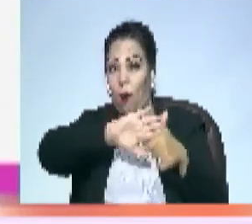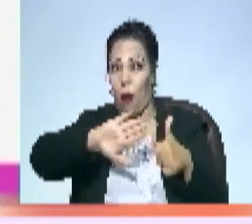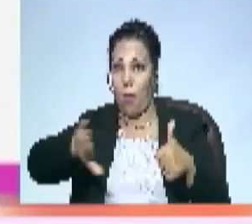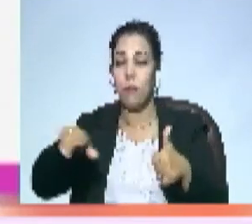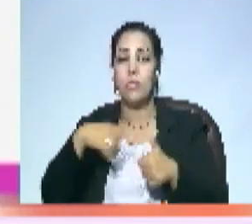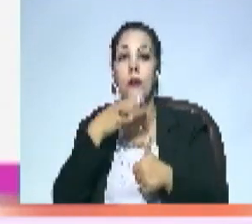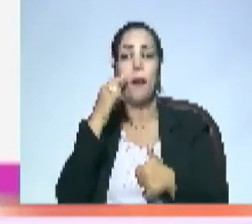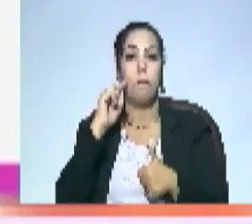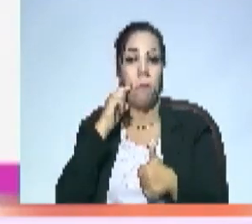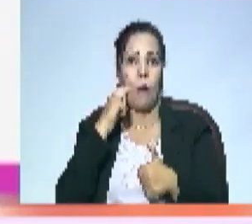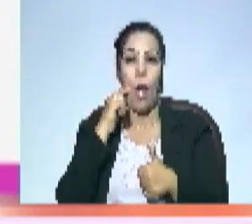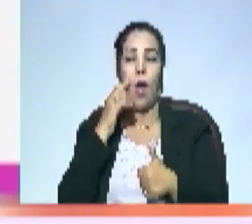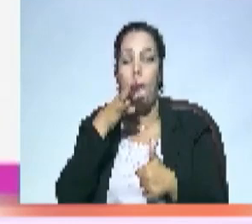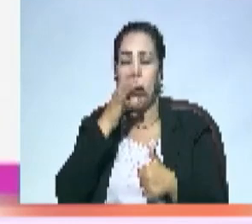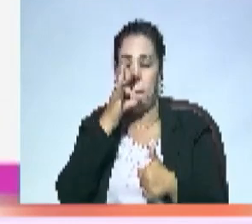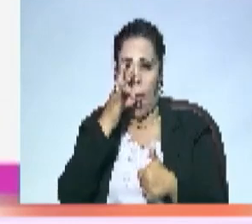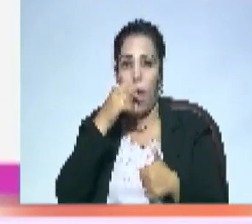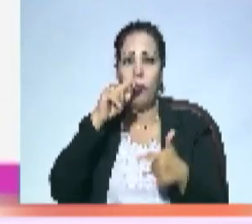الكنالوني